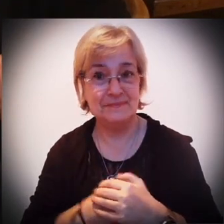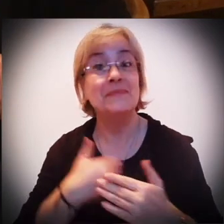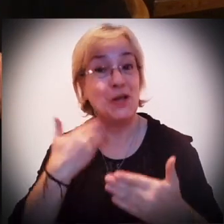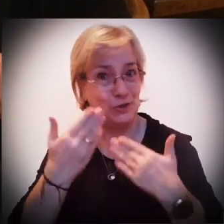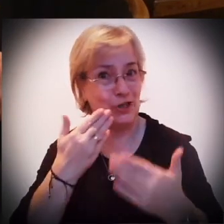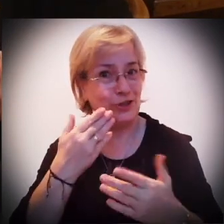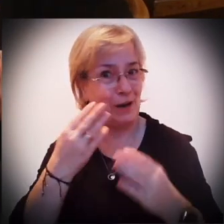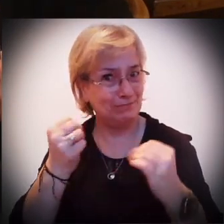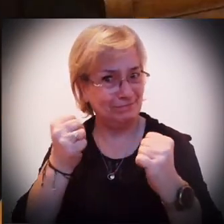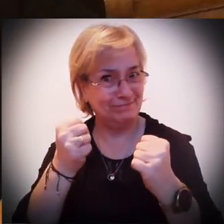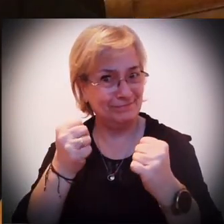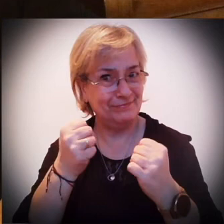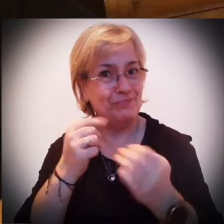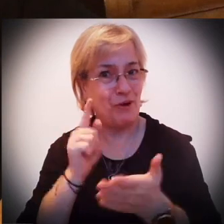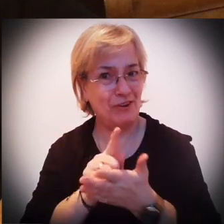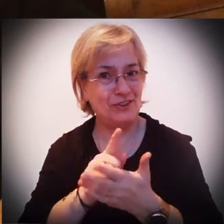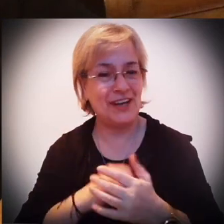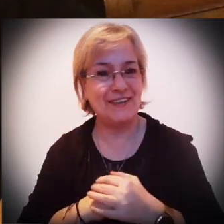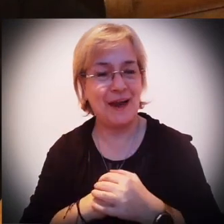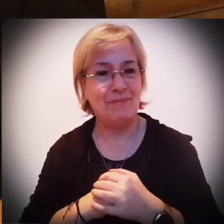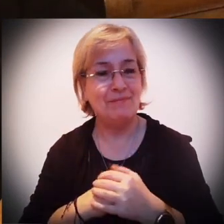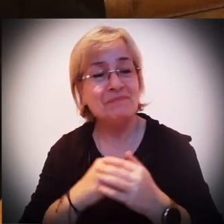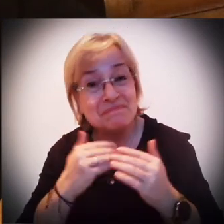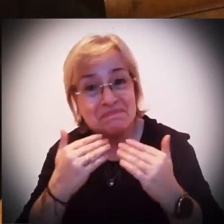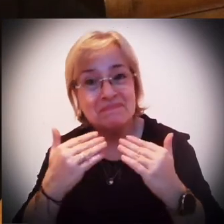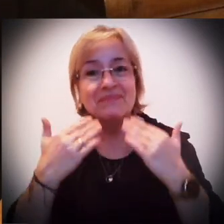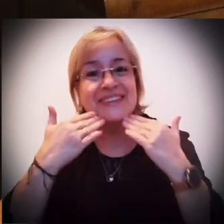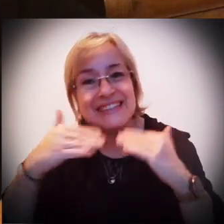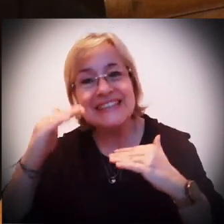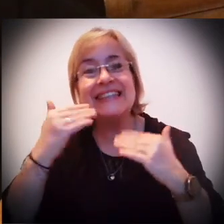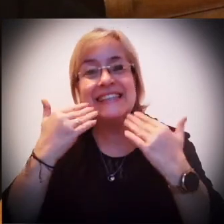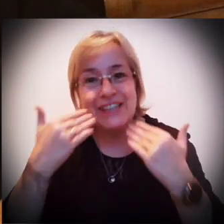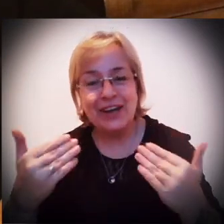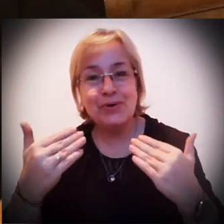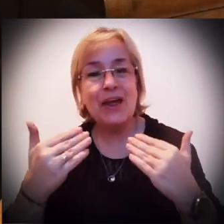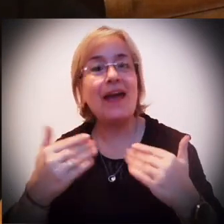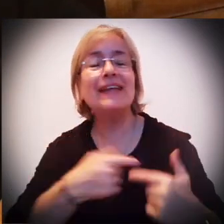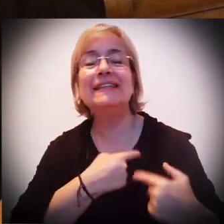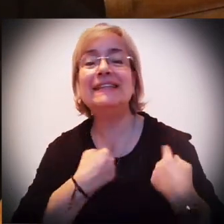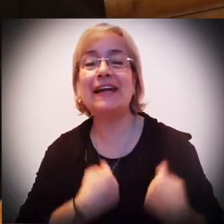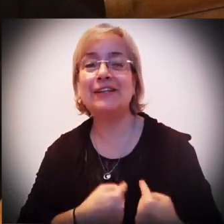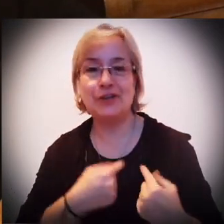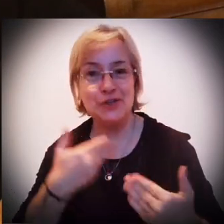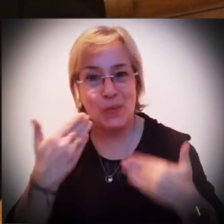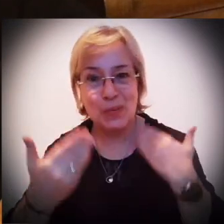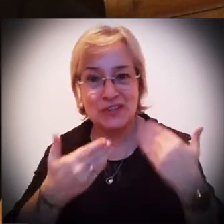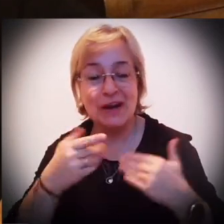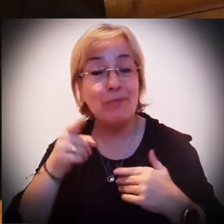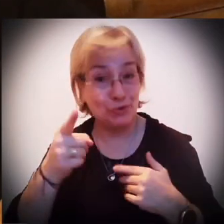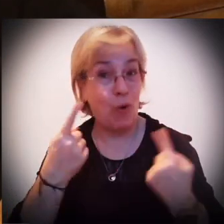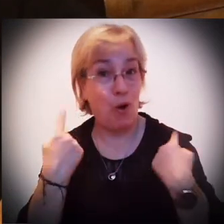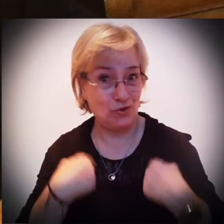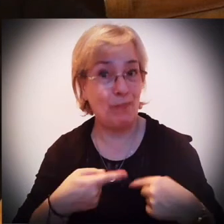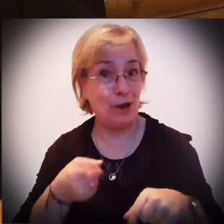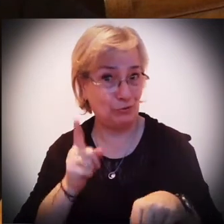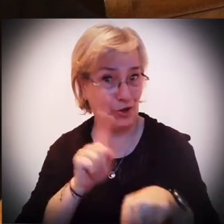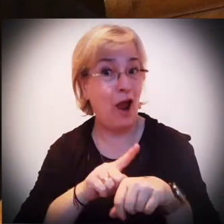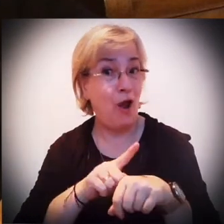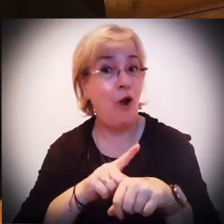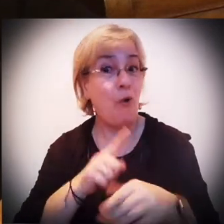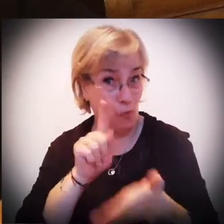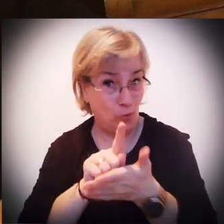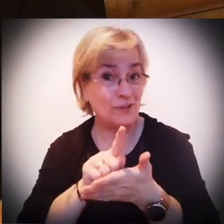Życzę powodzenia. Z góry dziękuję i serdecznie pozdrawiam tego, kto